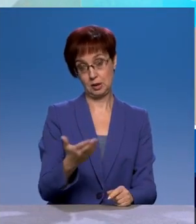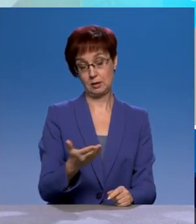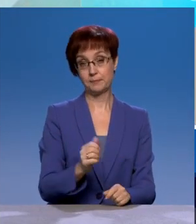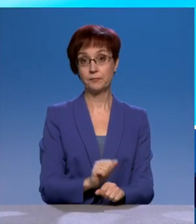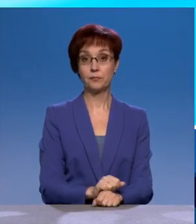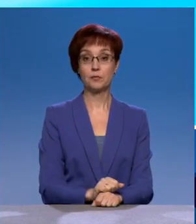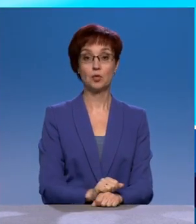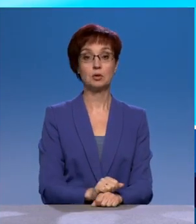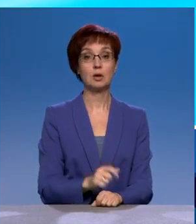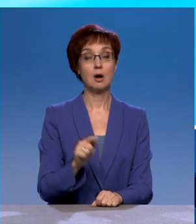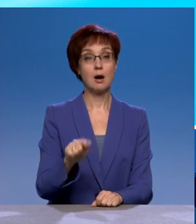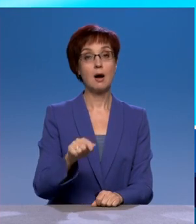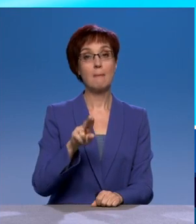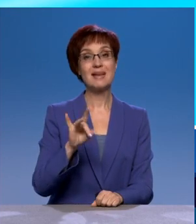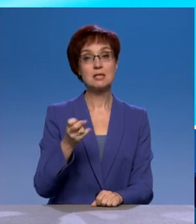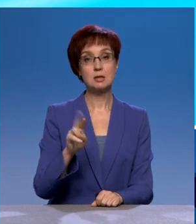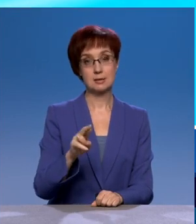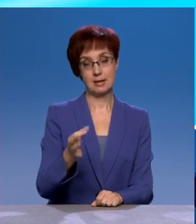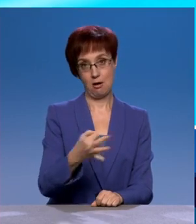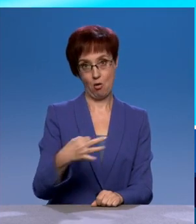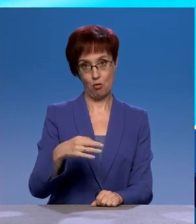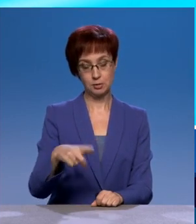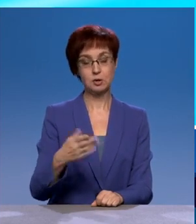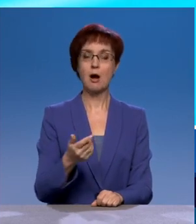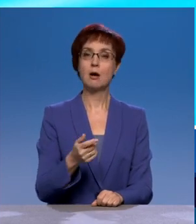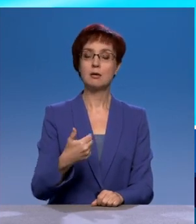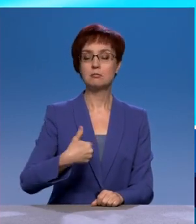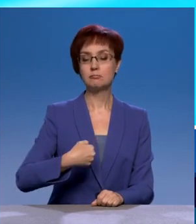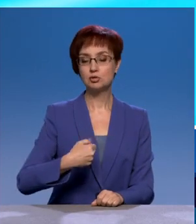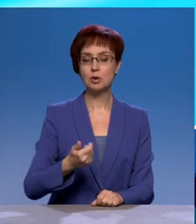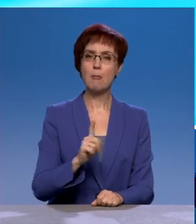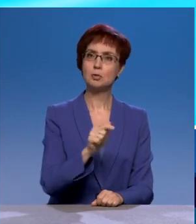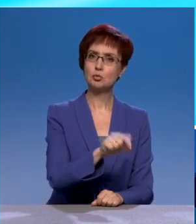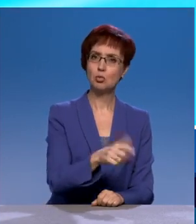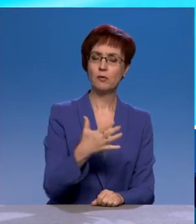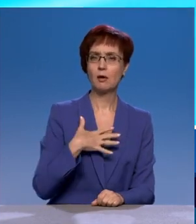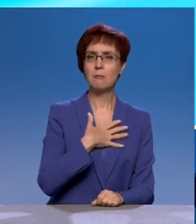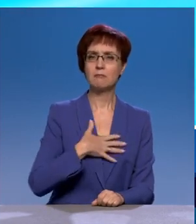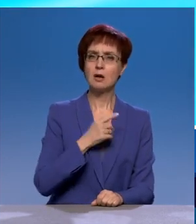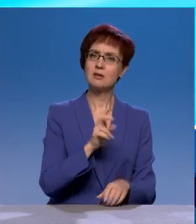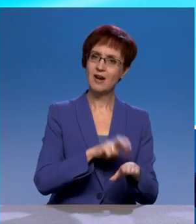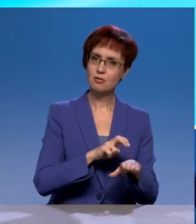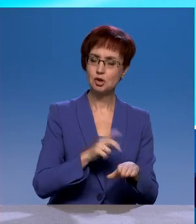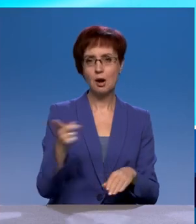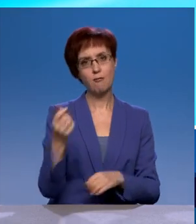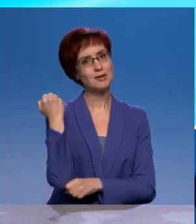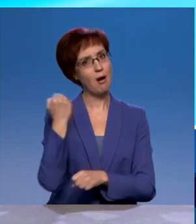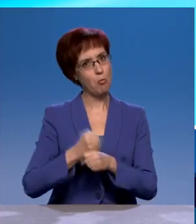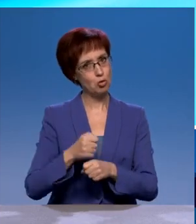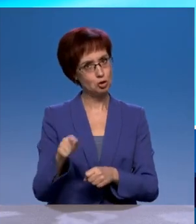из Пензенской области пишут. Почему вы переживаете только за врачей? Рабочие работают в худших условиях, зарплаты меньше. Всем плохо, кроме тех,